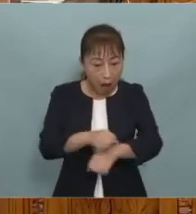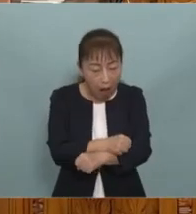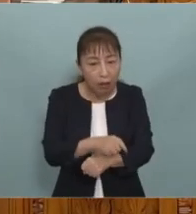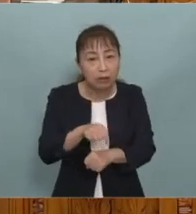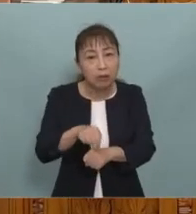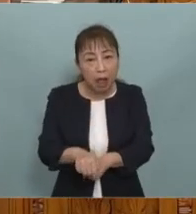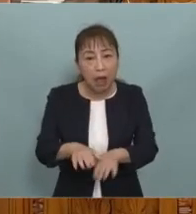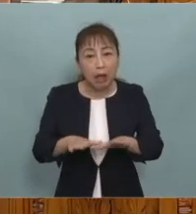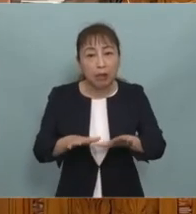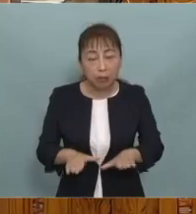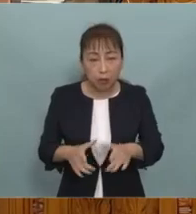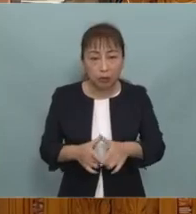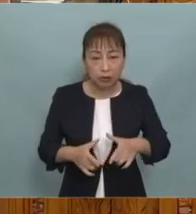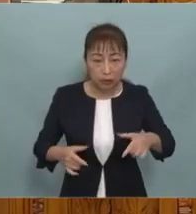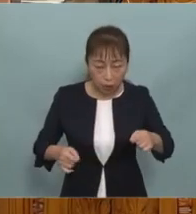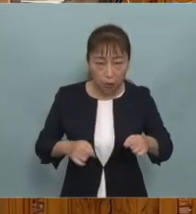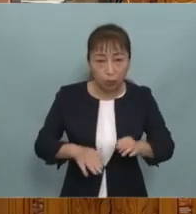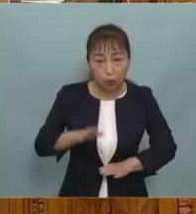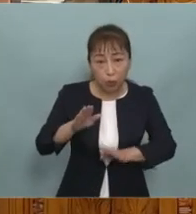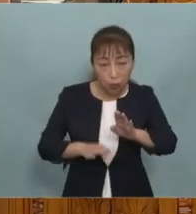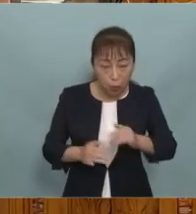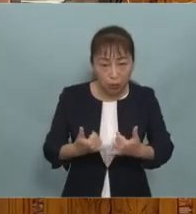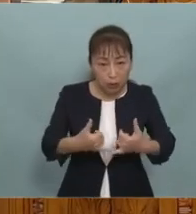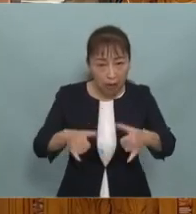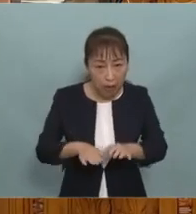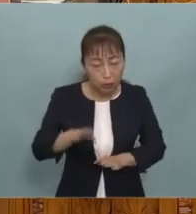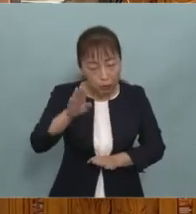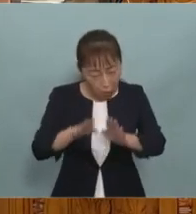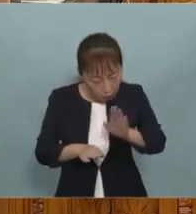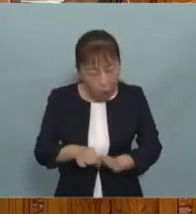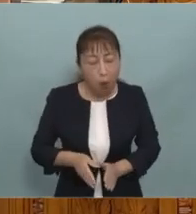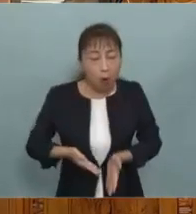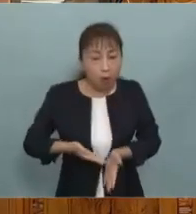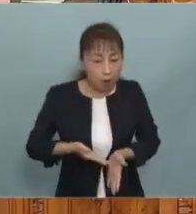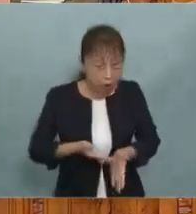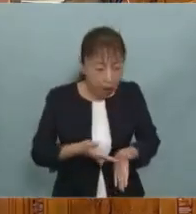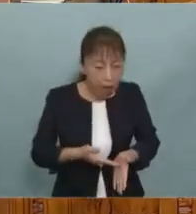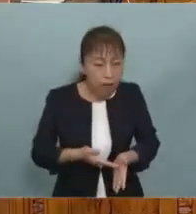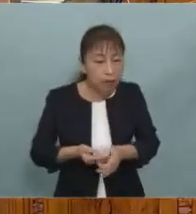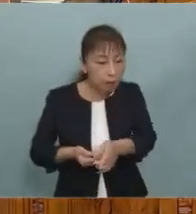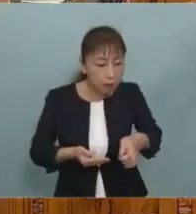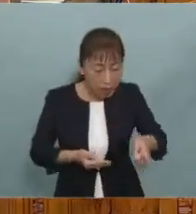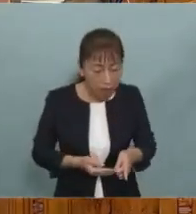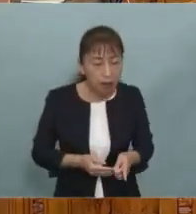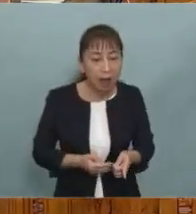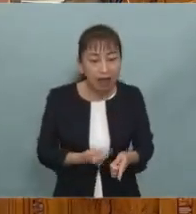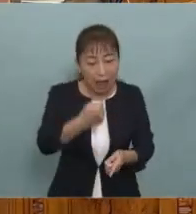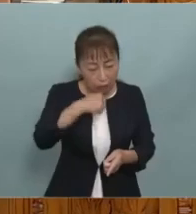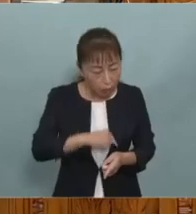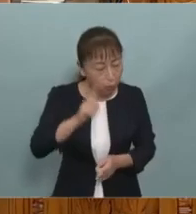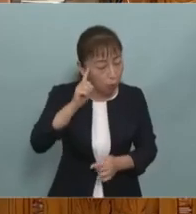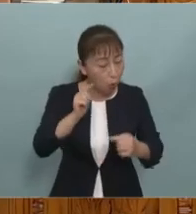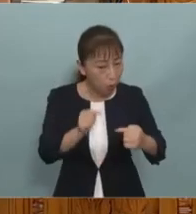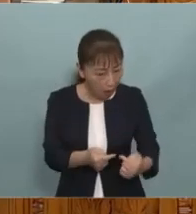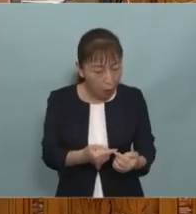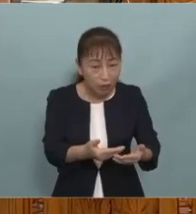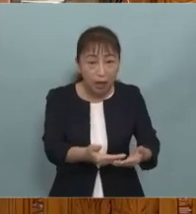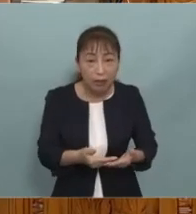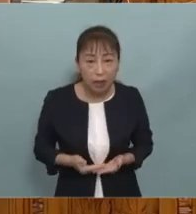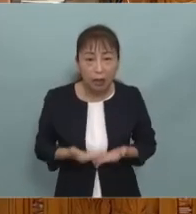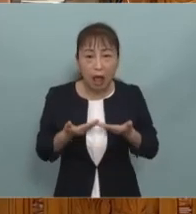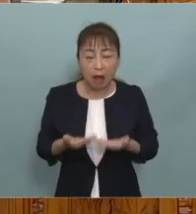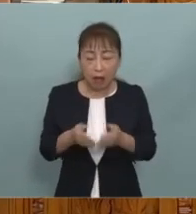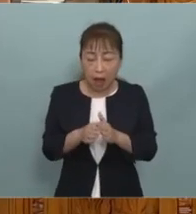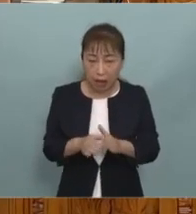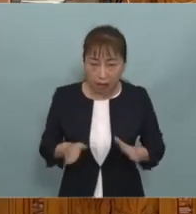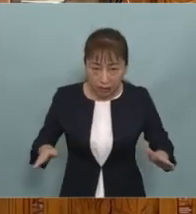が置かれている状況を国民の皆様方に説明し納得と共感をいただきながら安全安心で豊かな